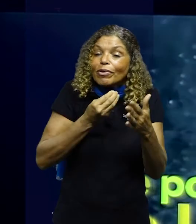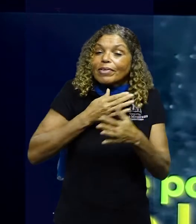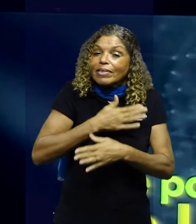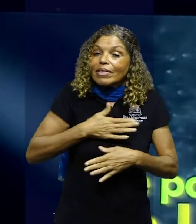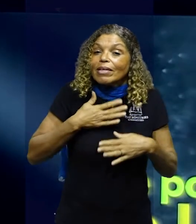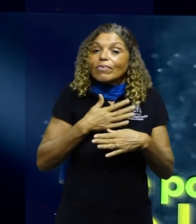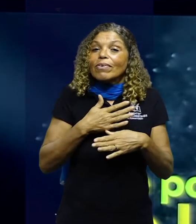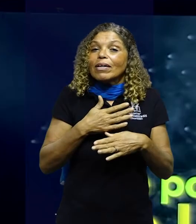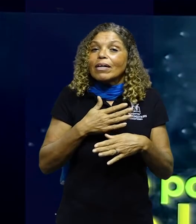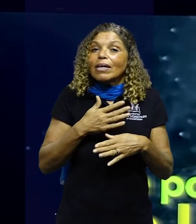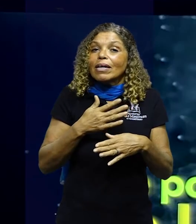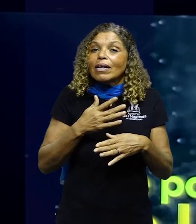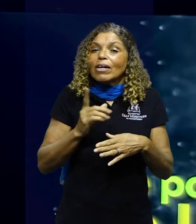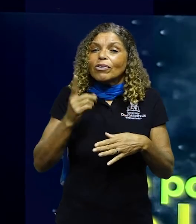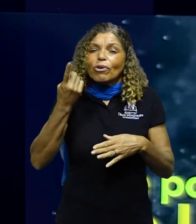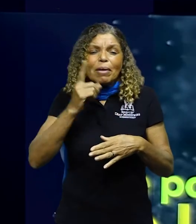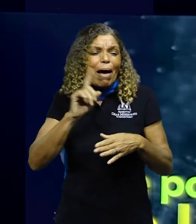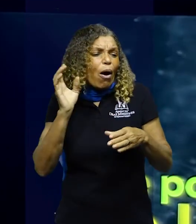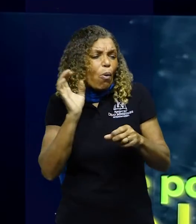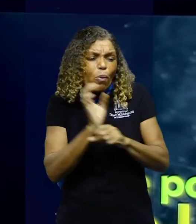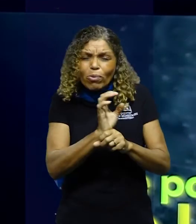Dieu n'est absolument pas contre le plaisir.